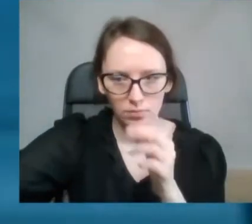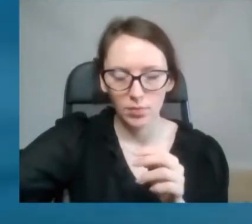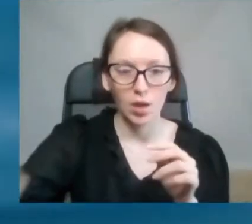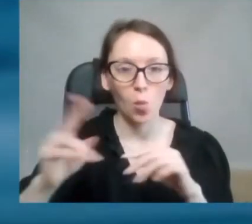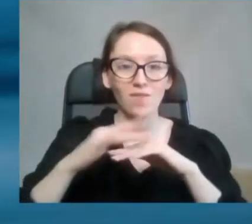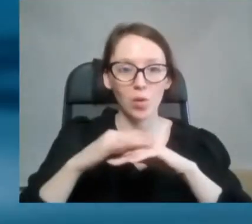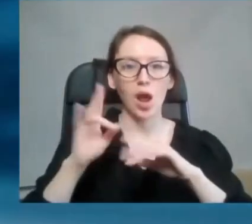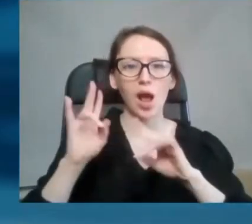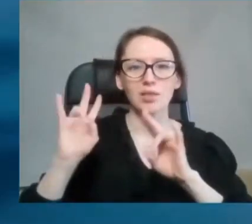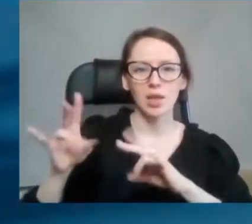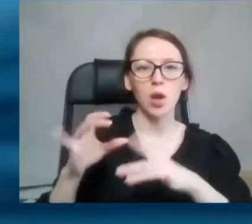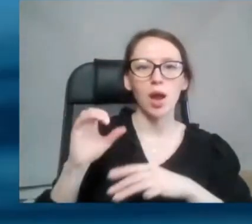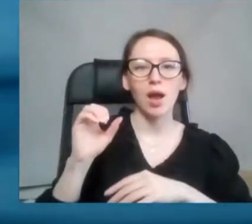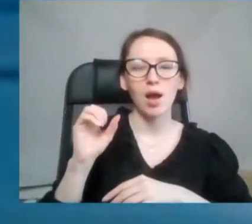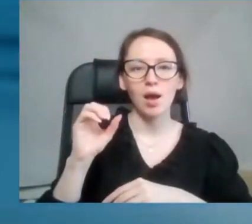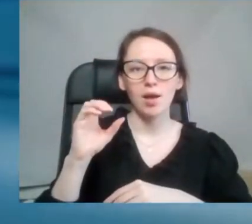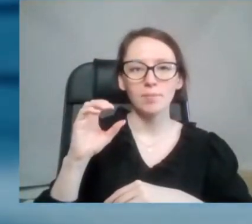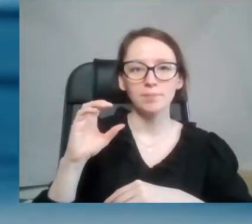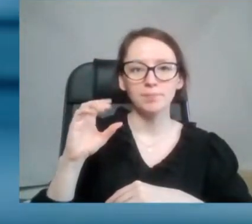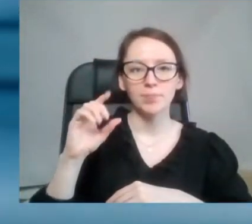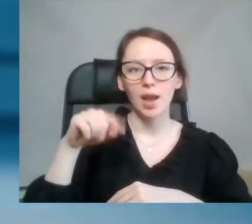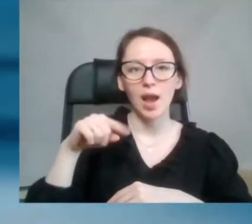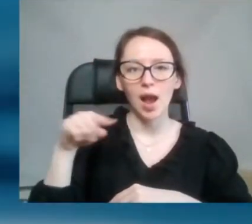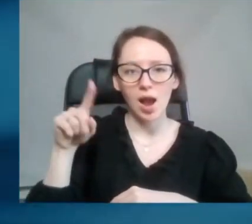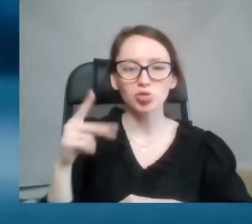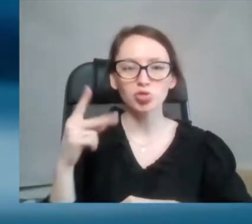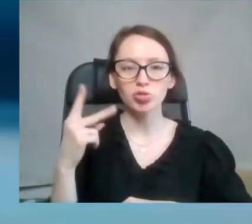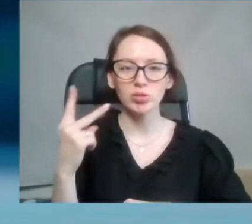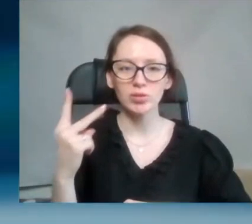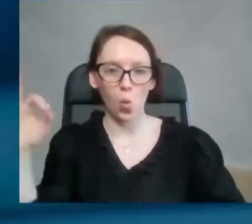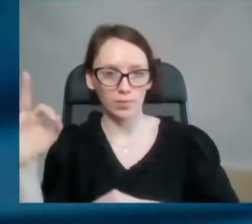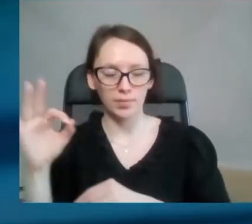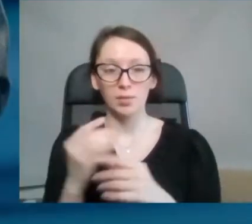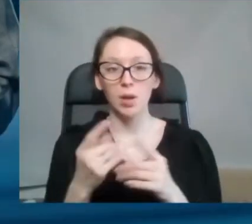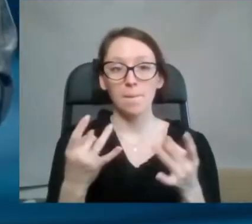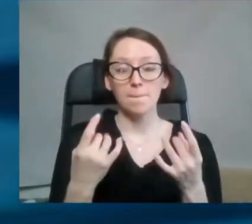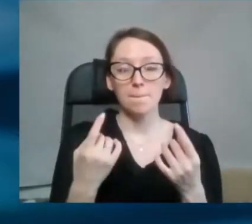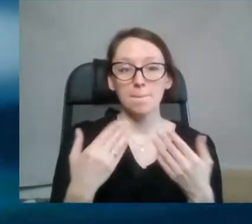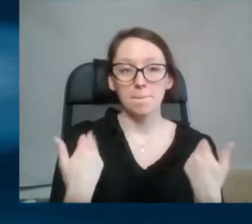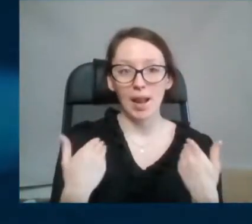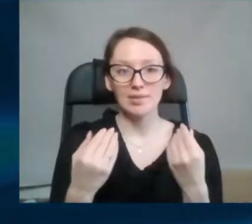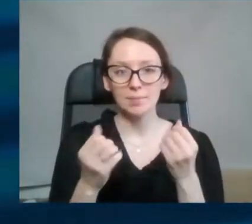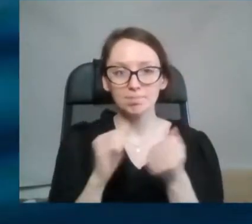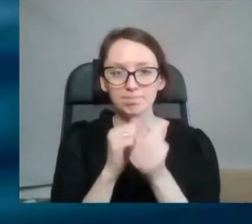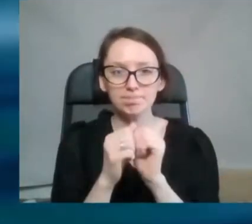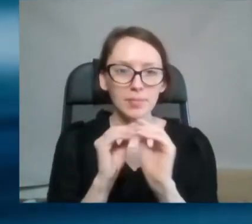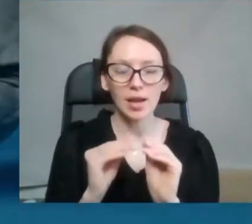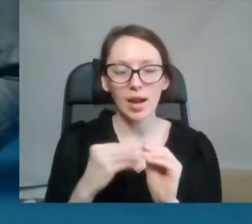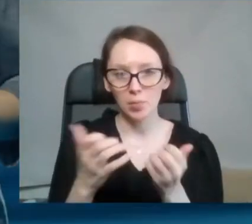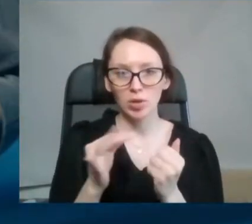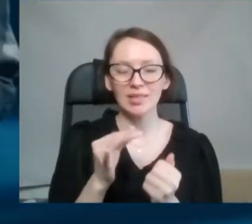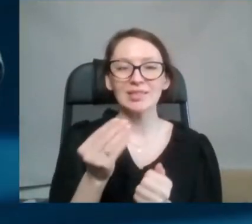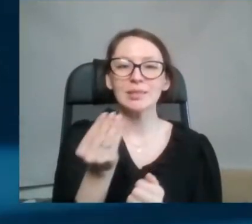H2O. Думая, что минералы, полезные минералы мы получаем из пищи. Или из витаминок, или из